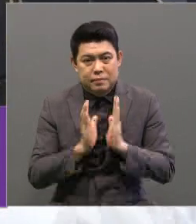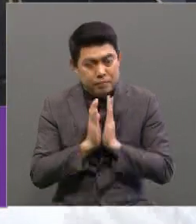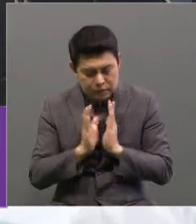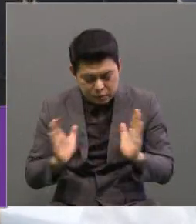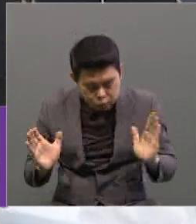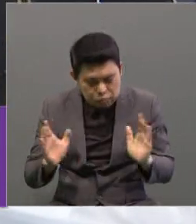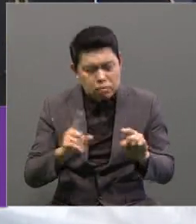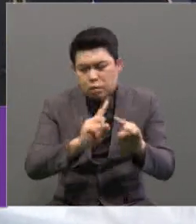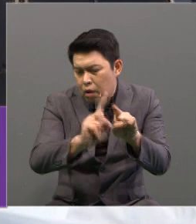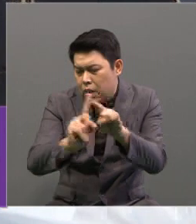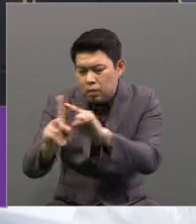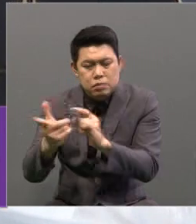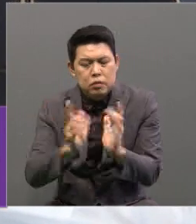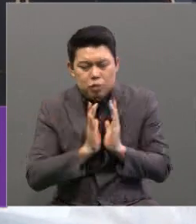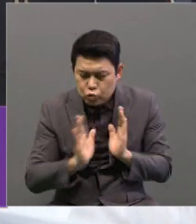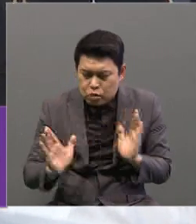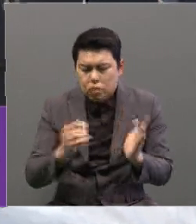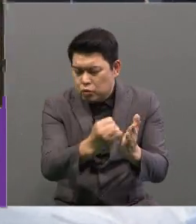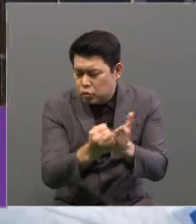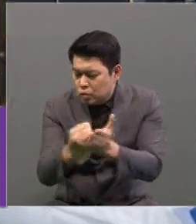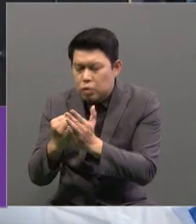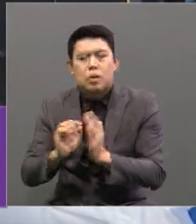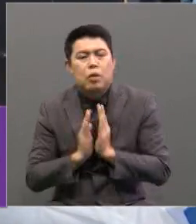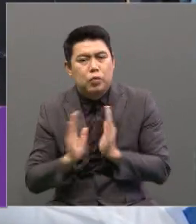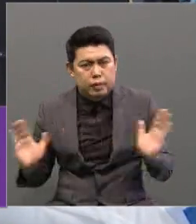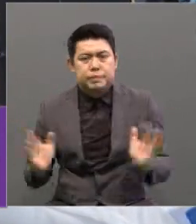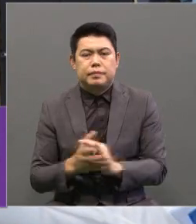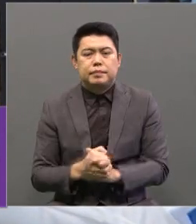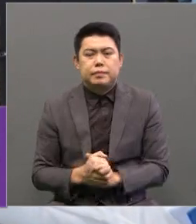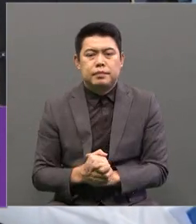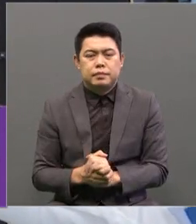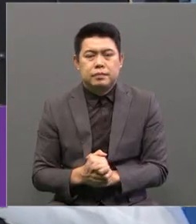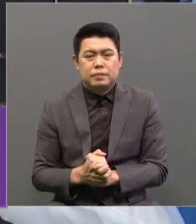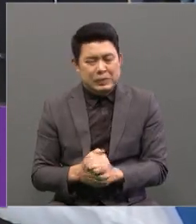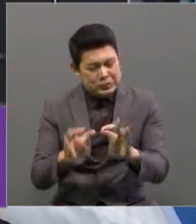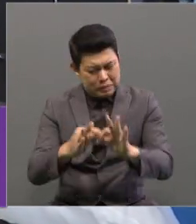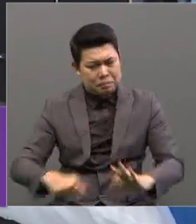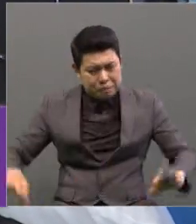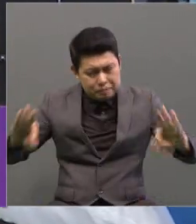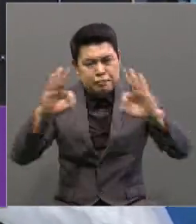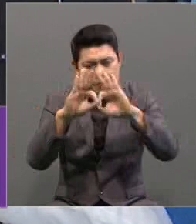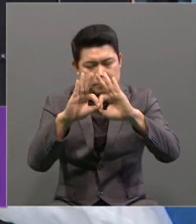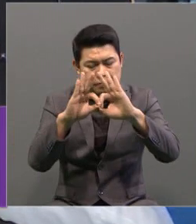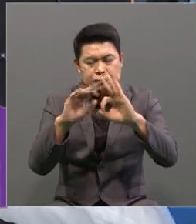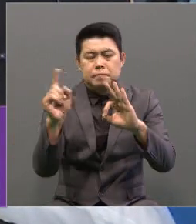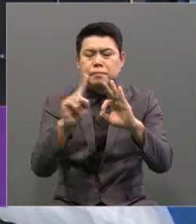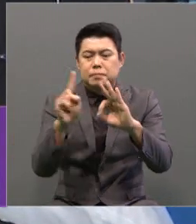ขอบคุณทุกหน่วยงานครับที่เกี่ยวข้องแล้วก็ที่สำคัญ